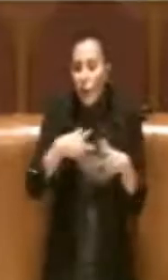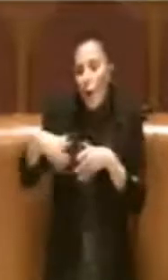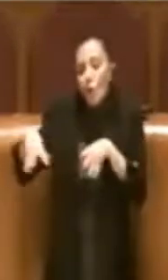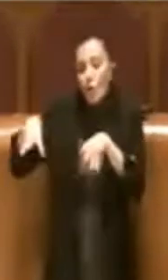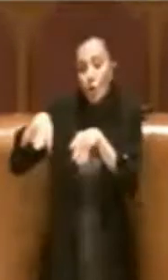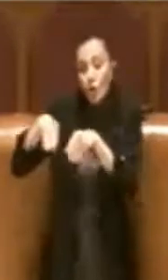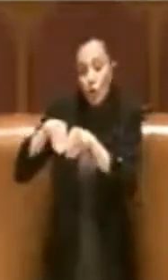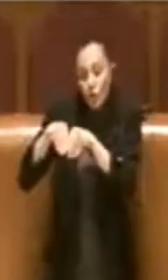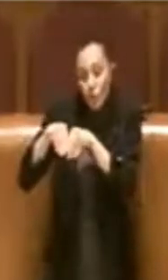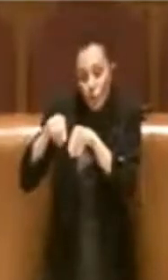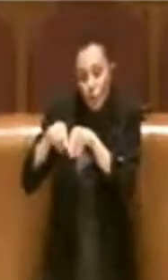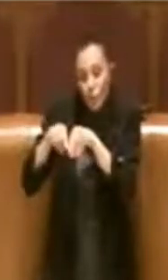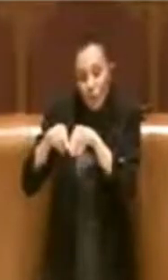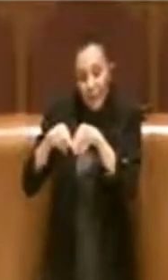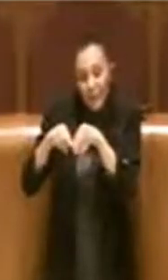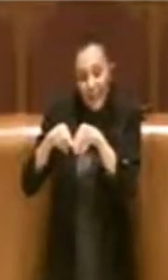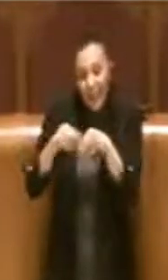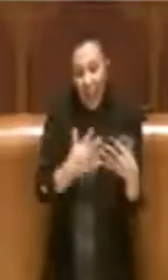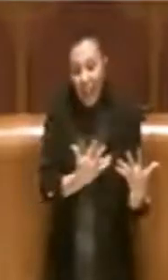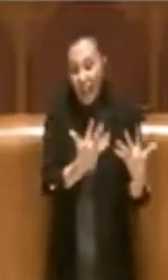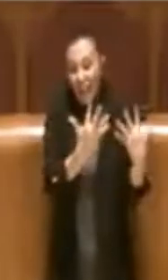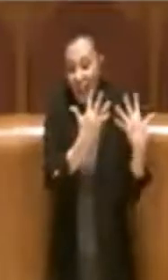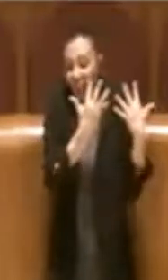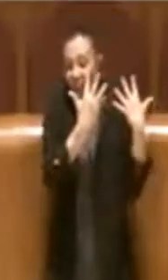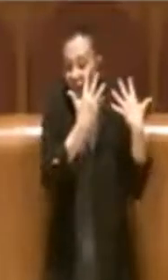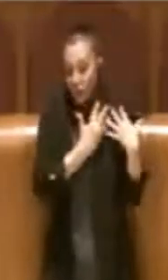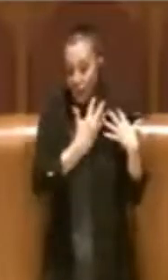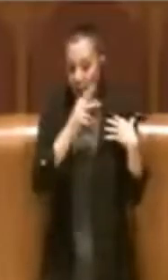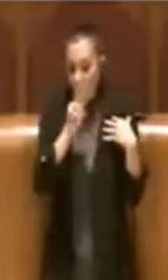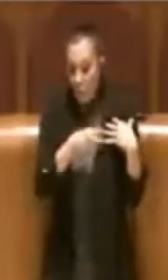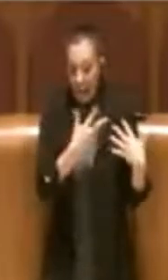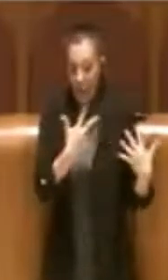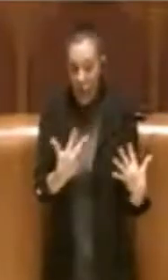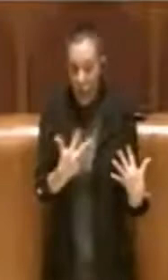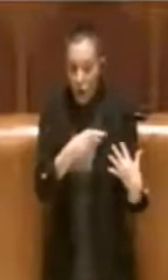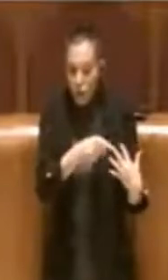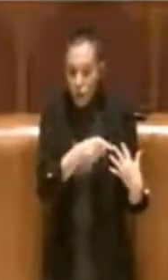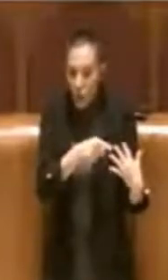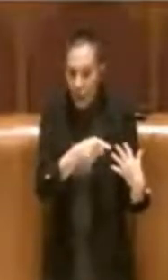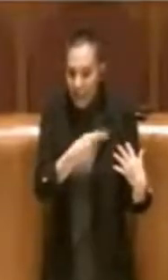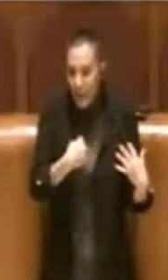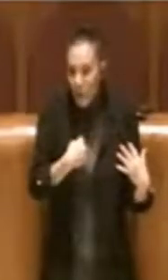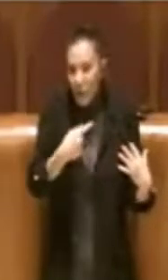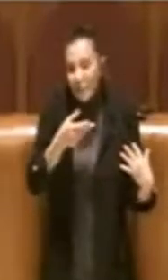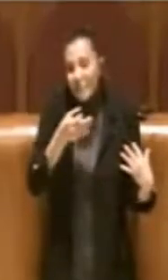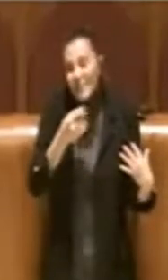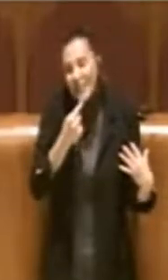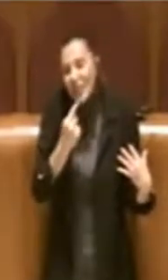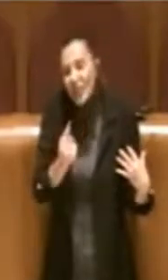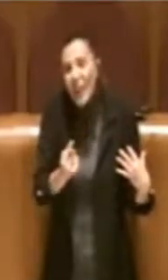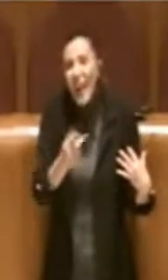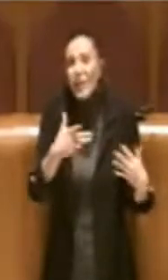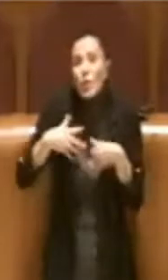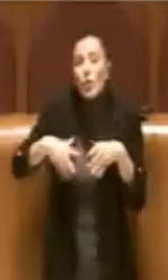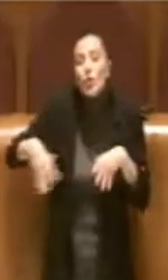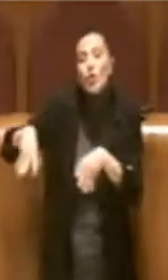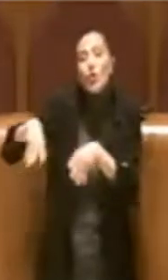soprattutto parlo diciamo dei 10 anni precedenti al 2008, quindi insomma stiamo parlando soprattutto di giunte e